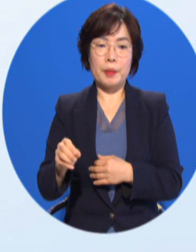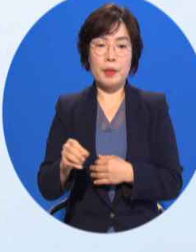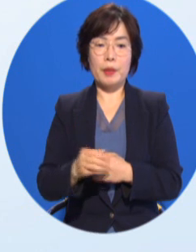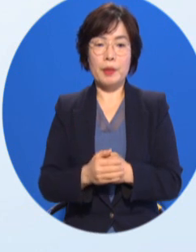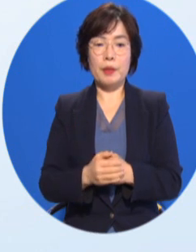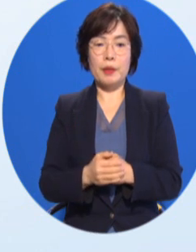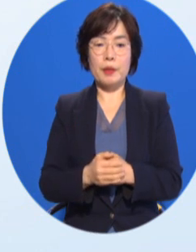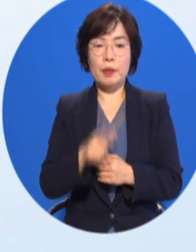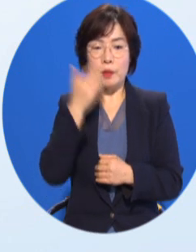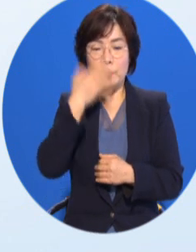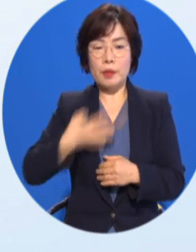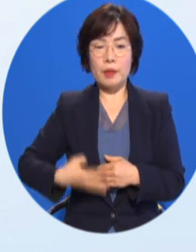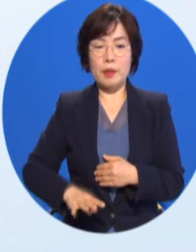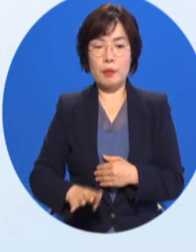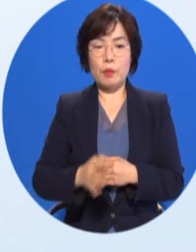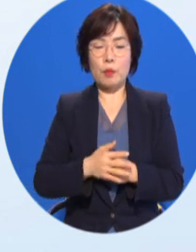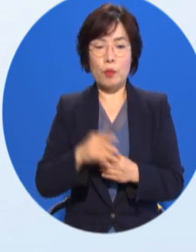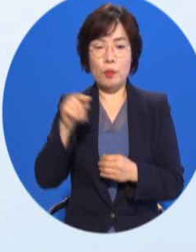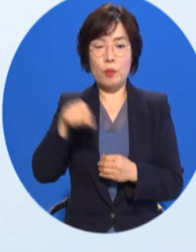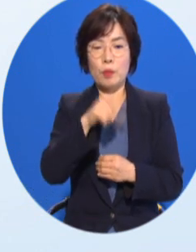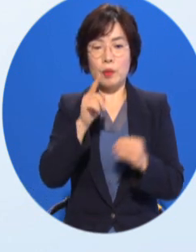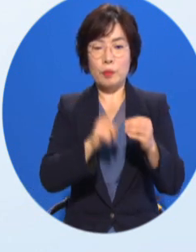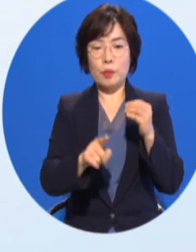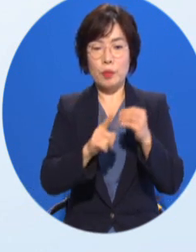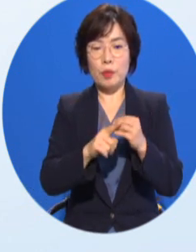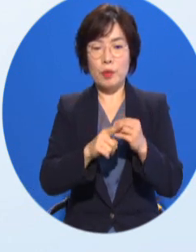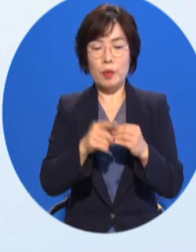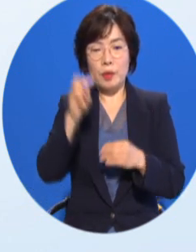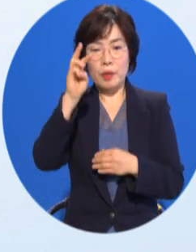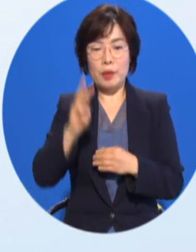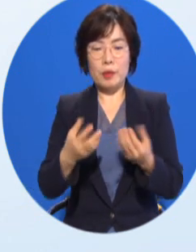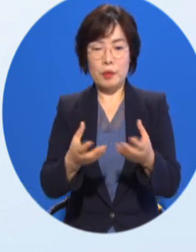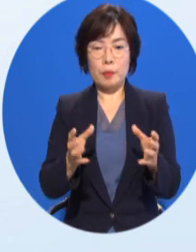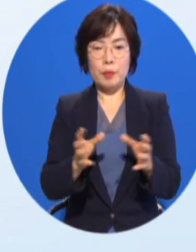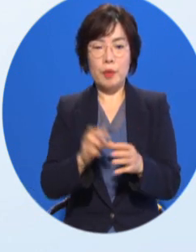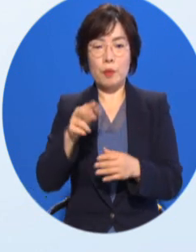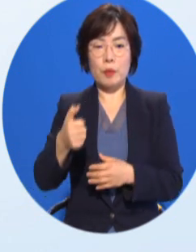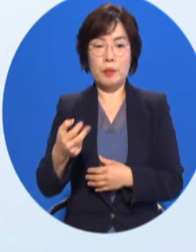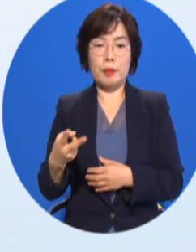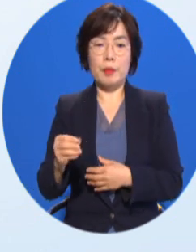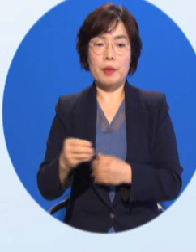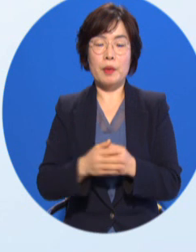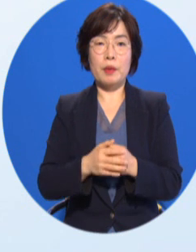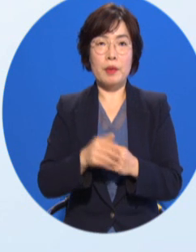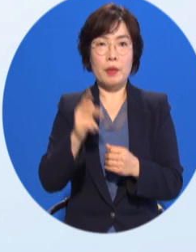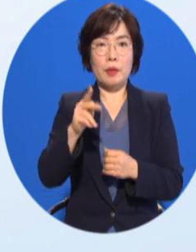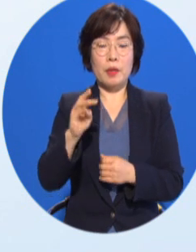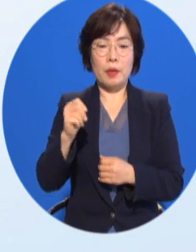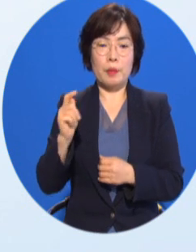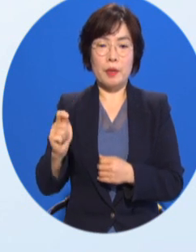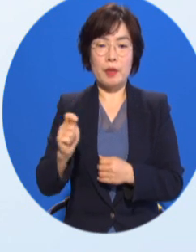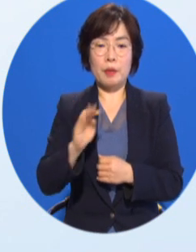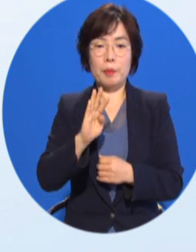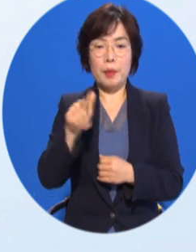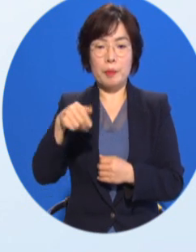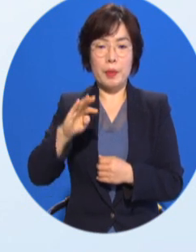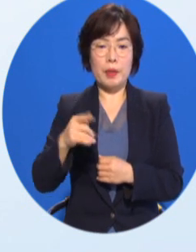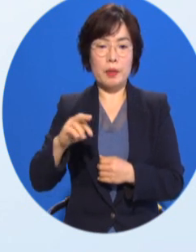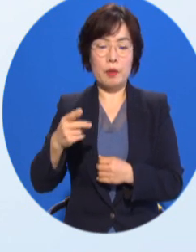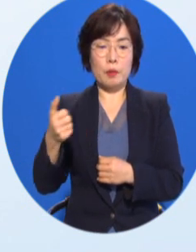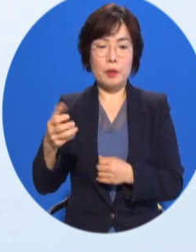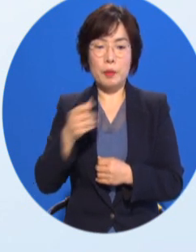원, 여수시 쌍봉동 원불교 여천교당 봉공회 52만 원, KMT 박배성 50만